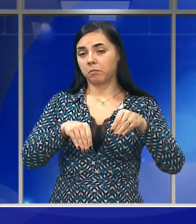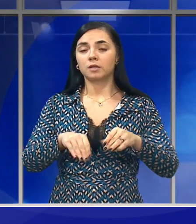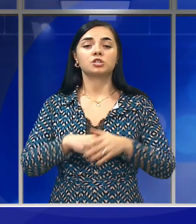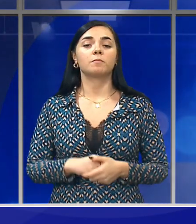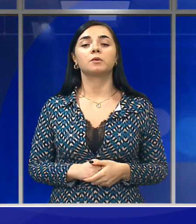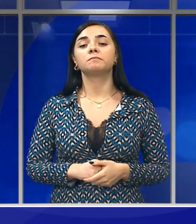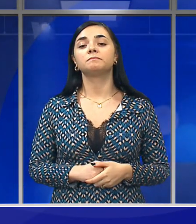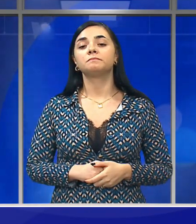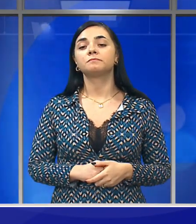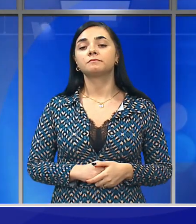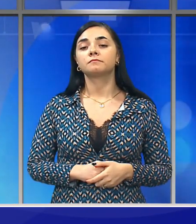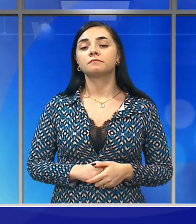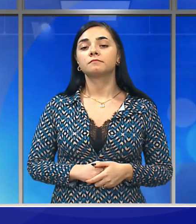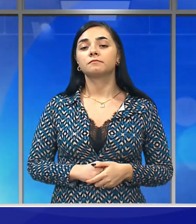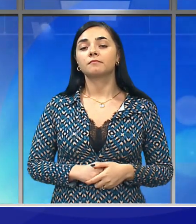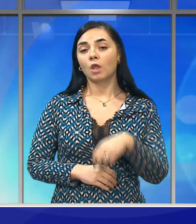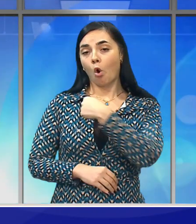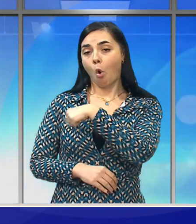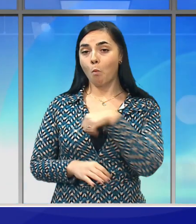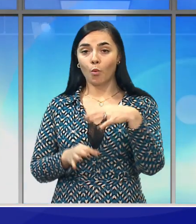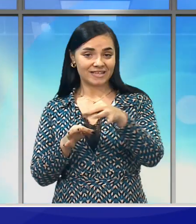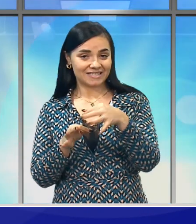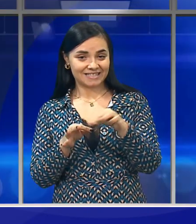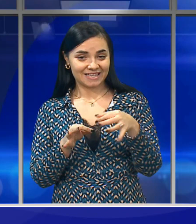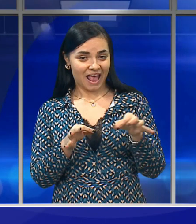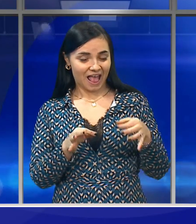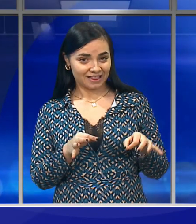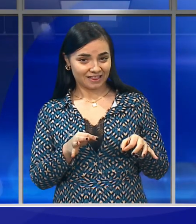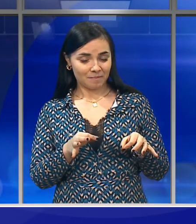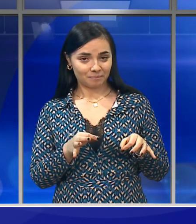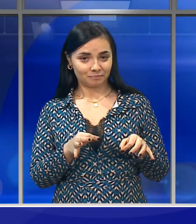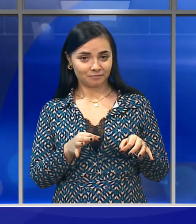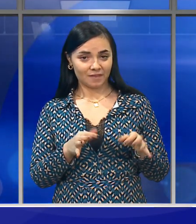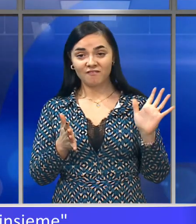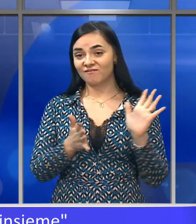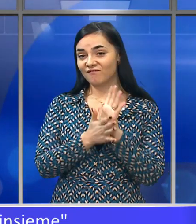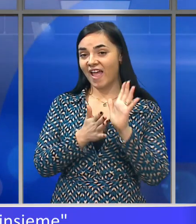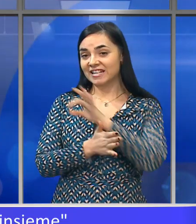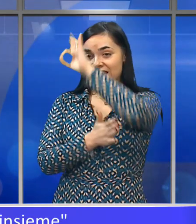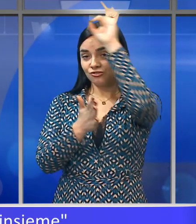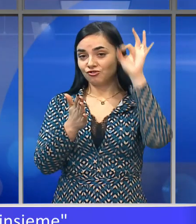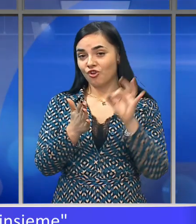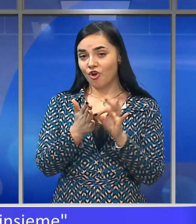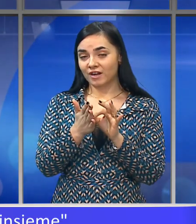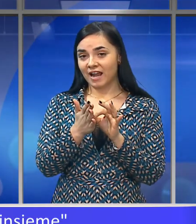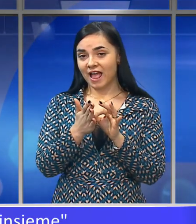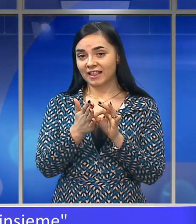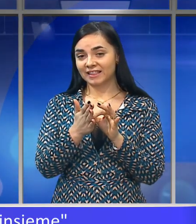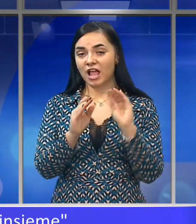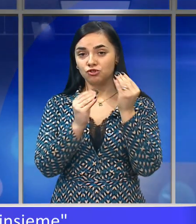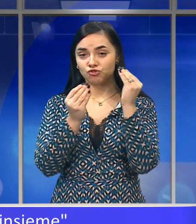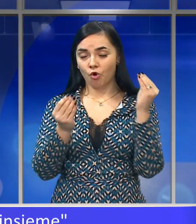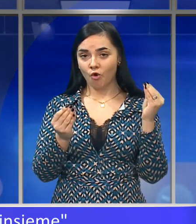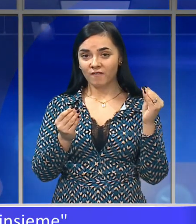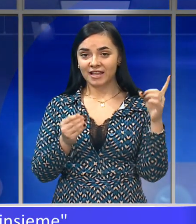persone a Santa Margherita Ligure si È celebrata la giornata diocesana dei